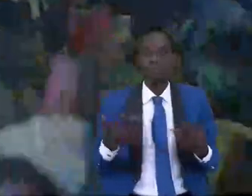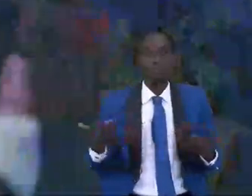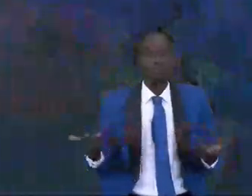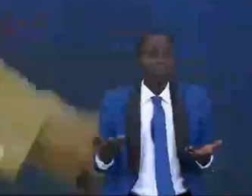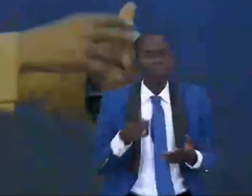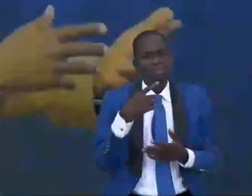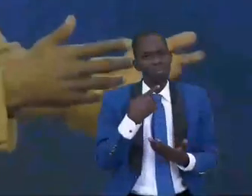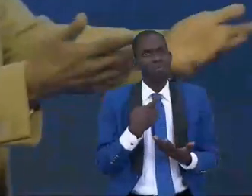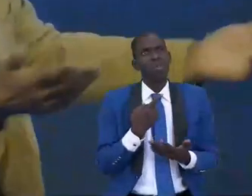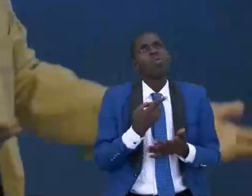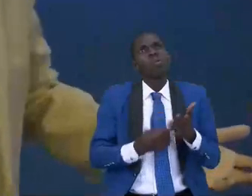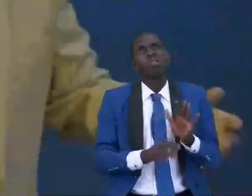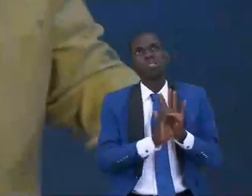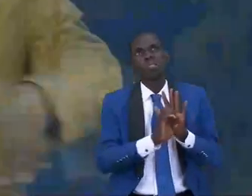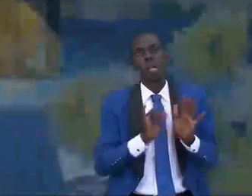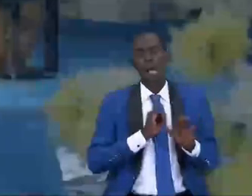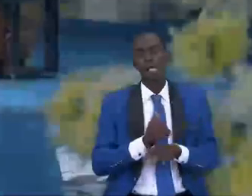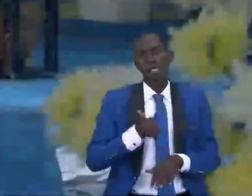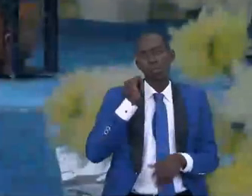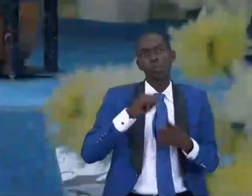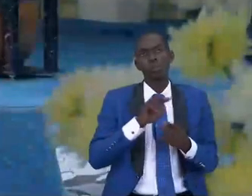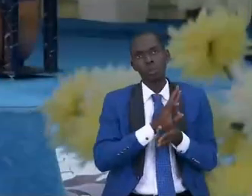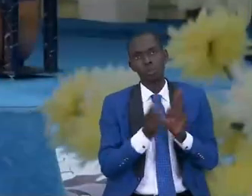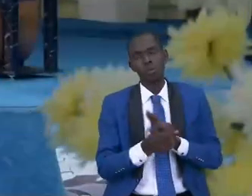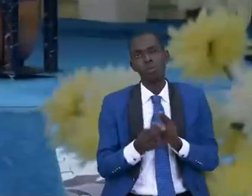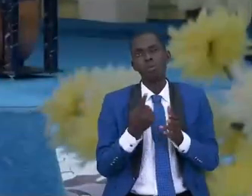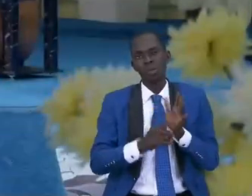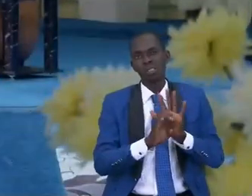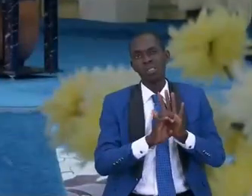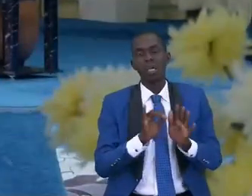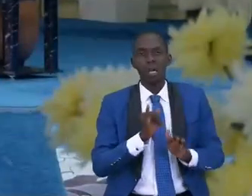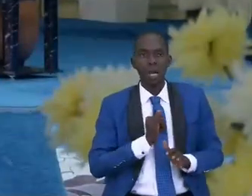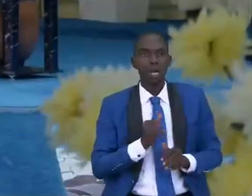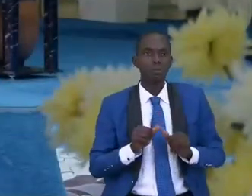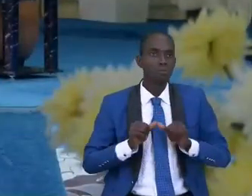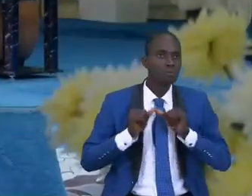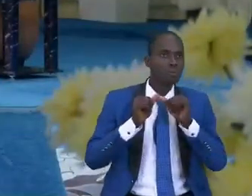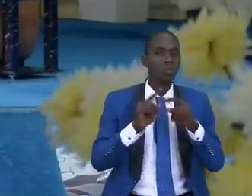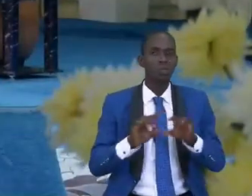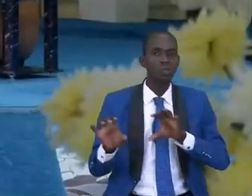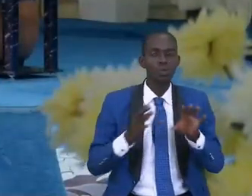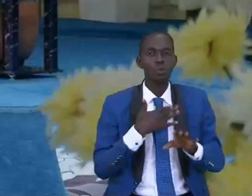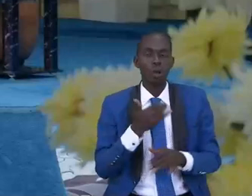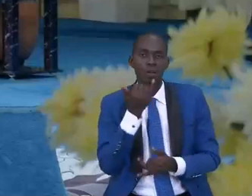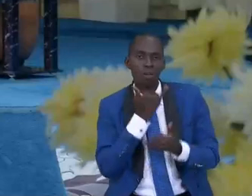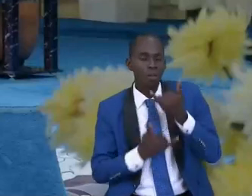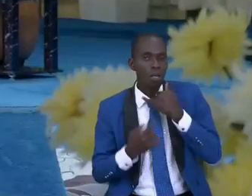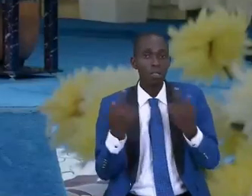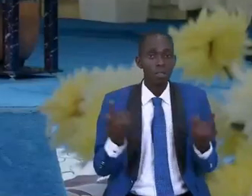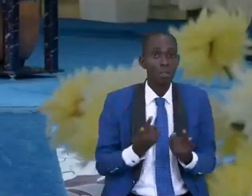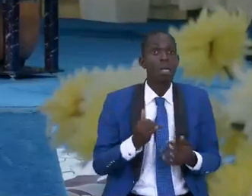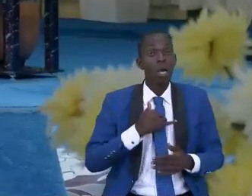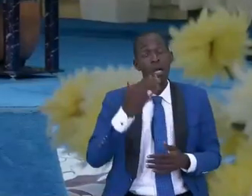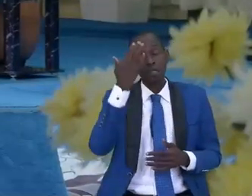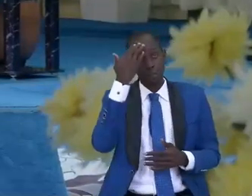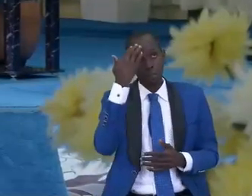je ne me repens pas? Et si je continue la vie faisant ce que je